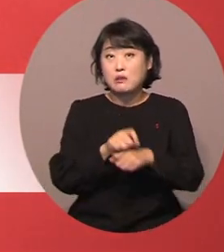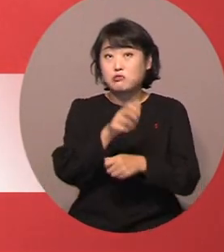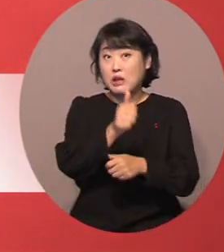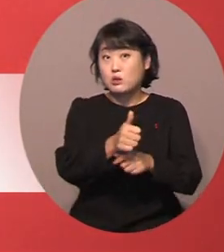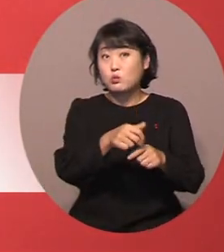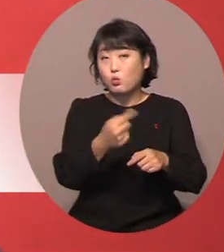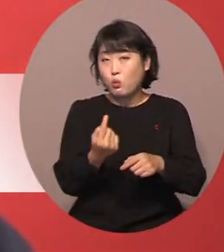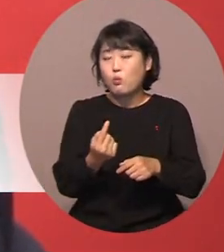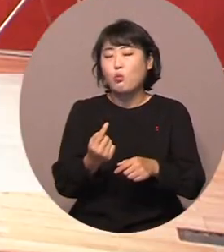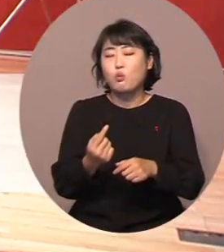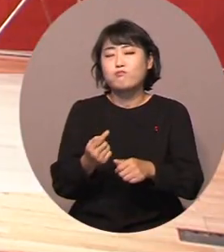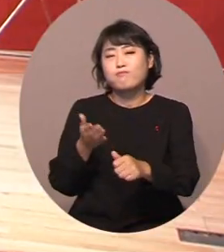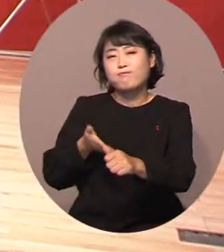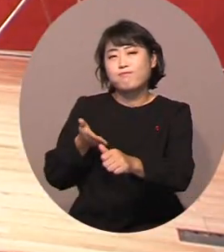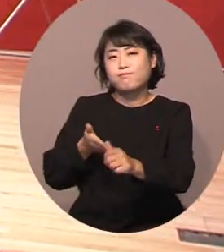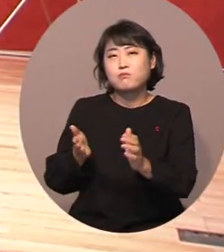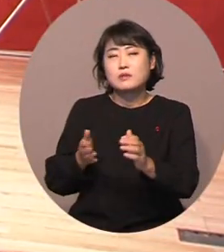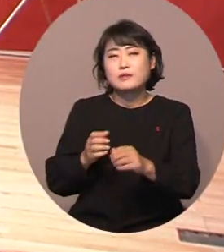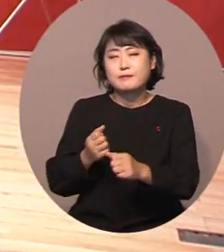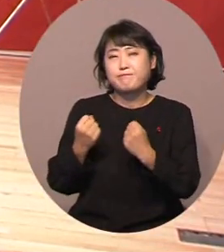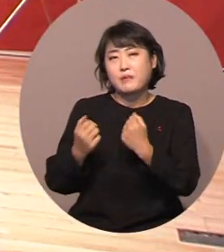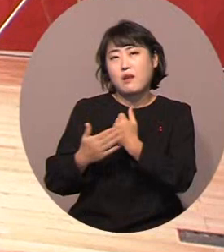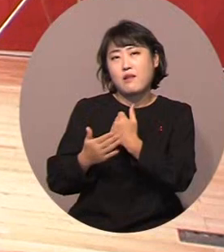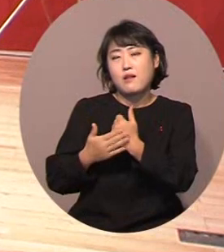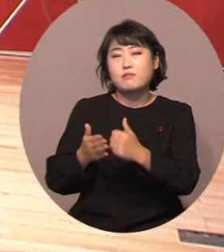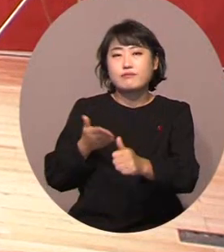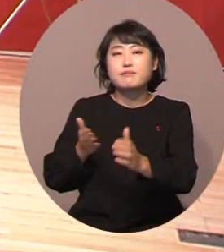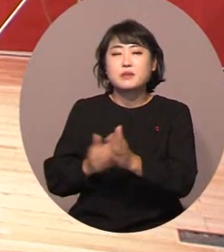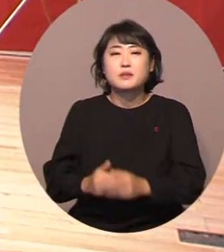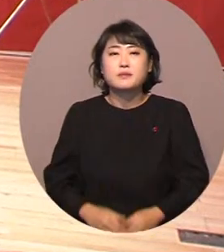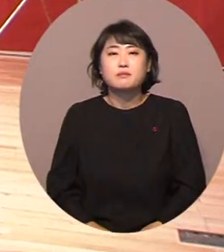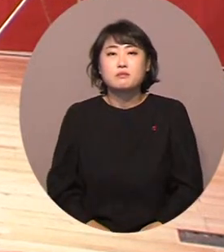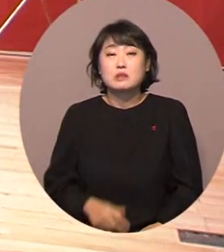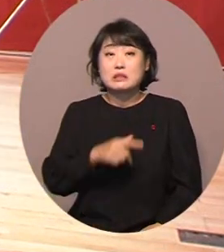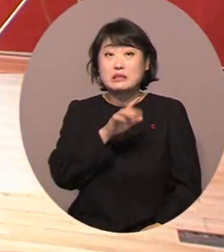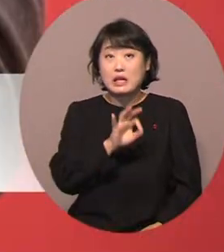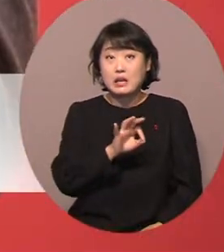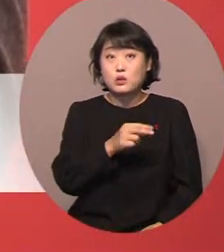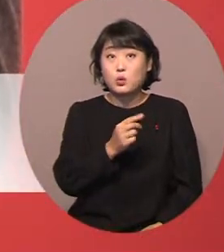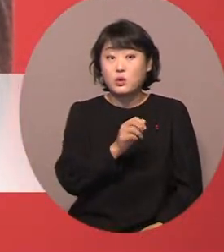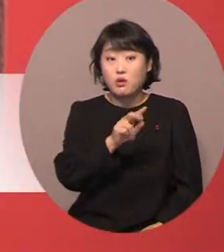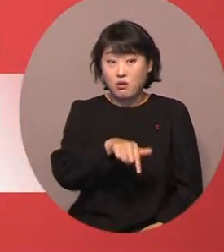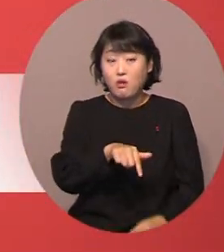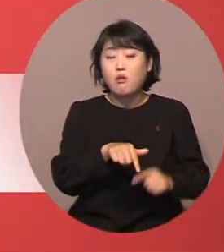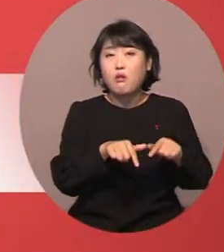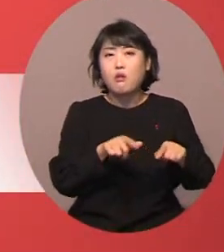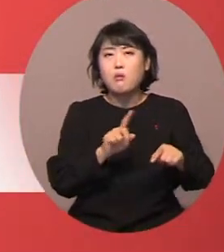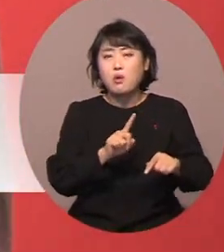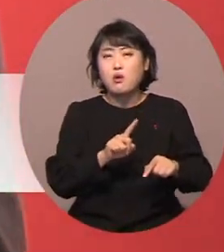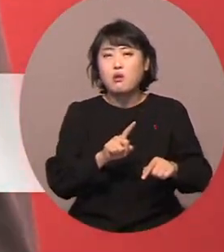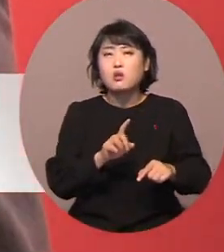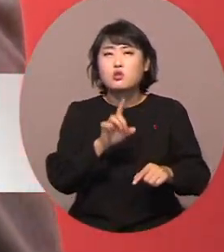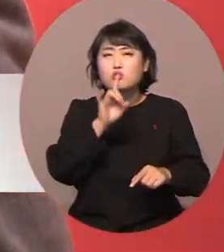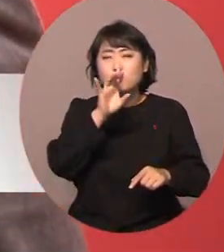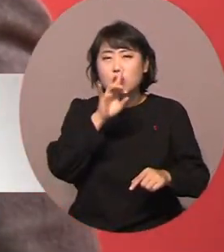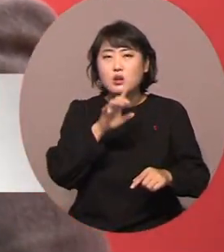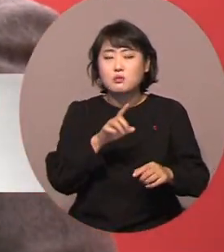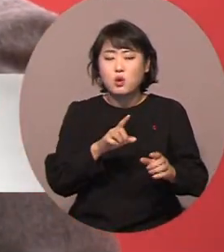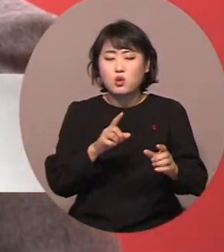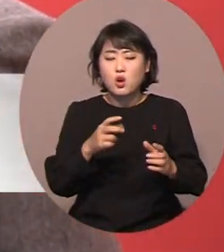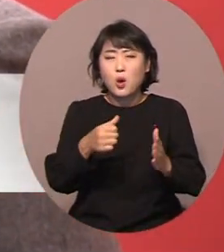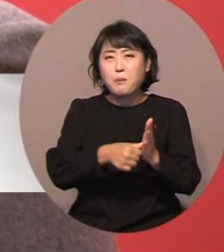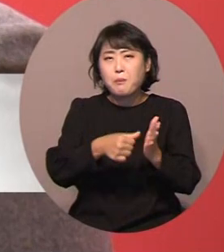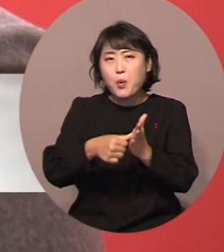당원들에게 호소했습니다 또 장 사무총장은 중앙선거관리 위원회가 이번 총선에서 도입